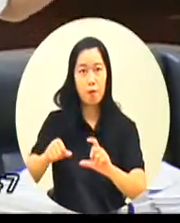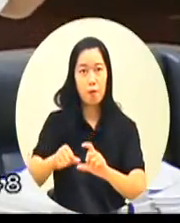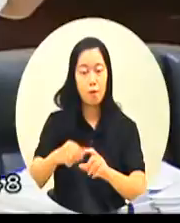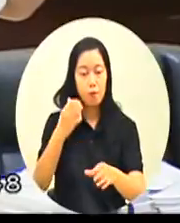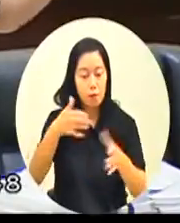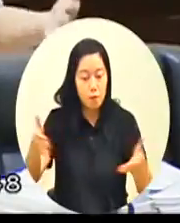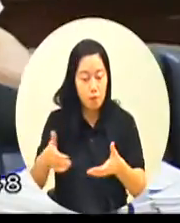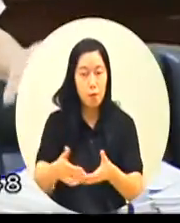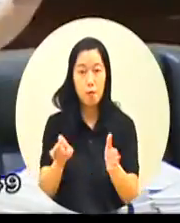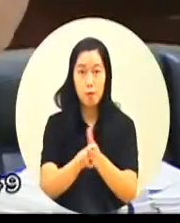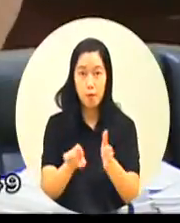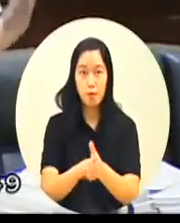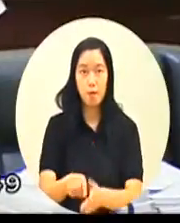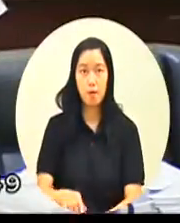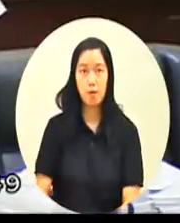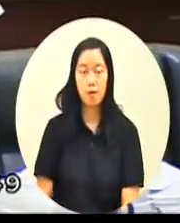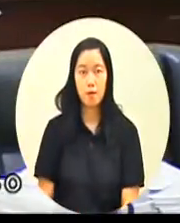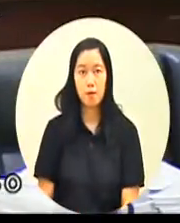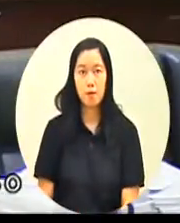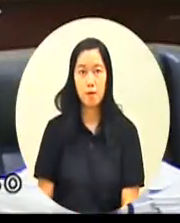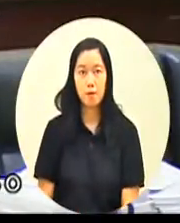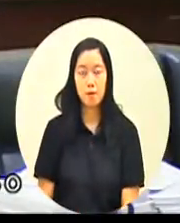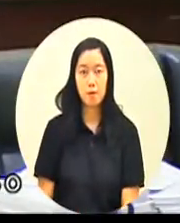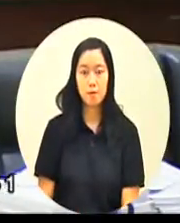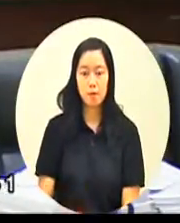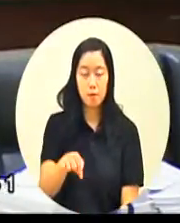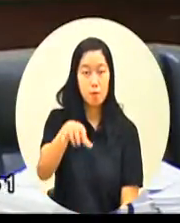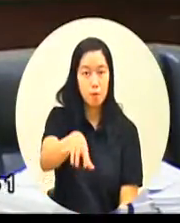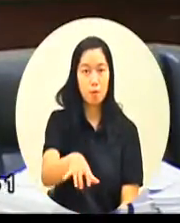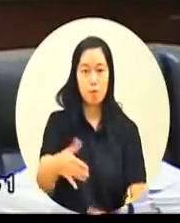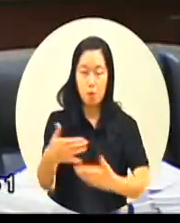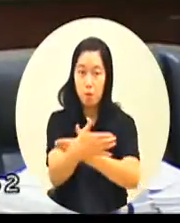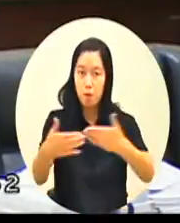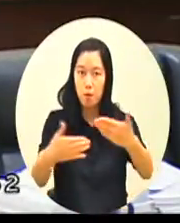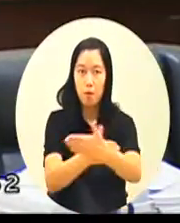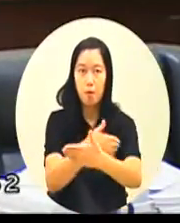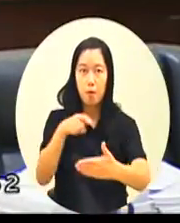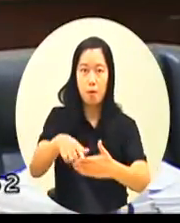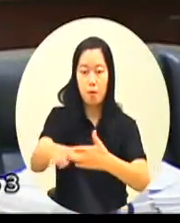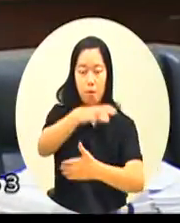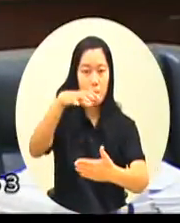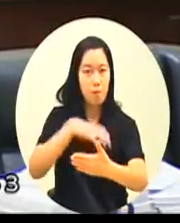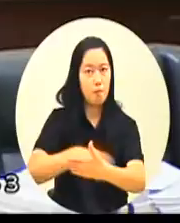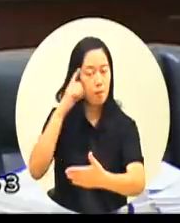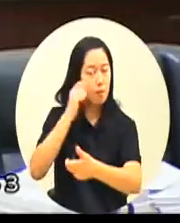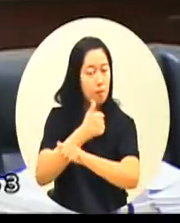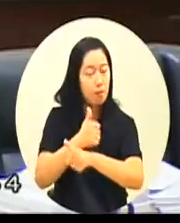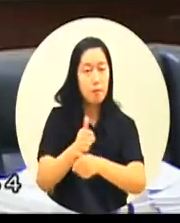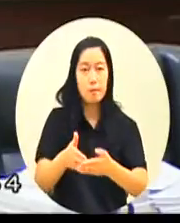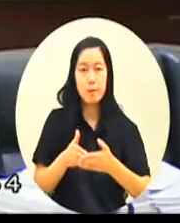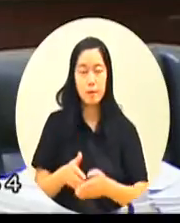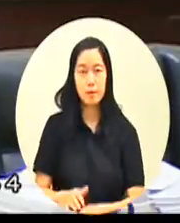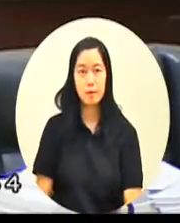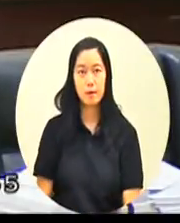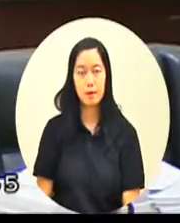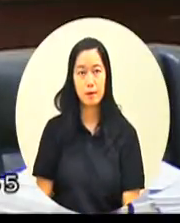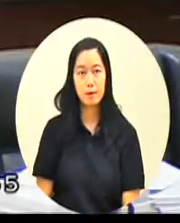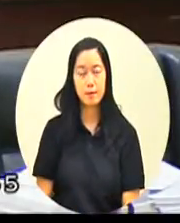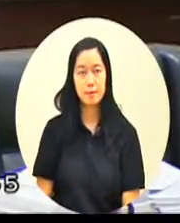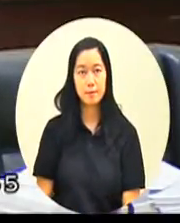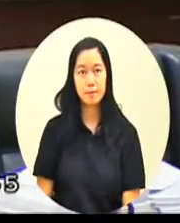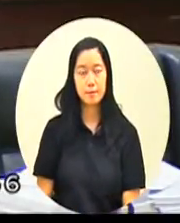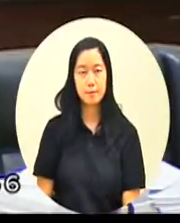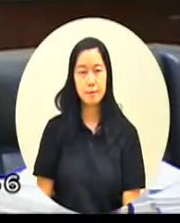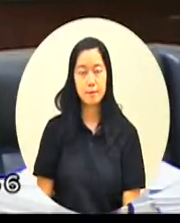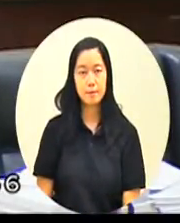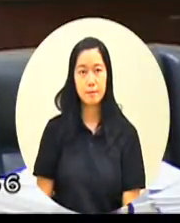能够把这样的一个地方的交通啊内置很大的考量。 很大的考量。那我觉得那这